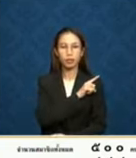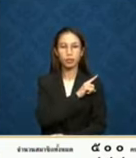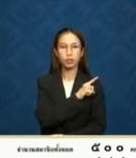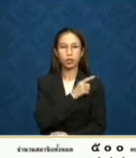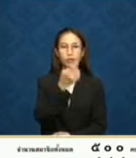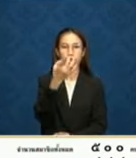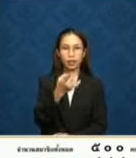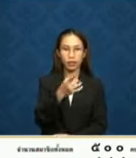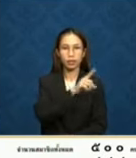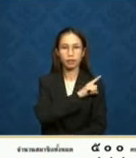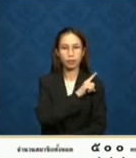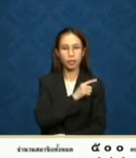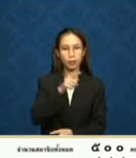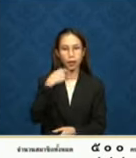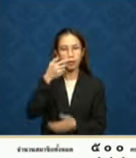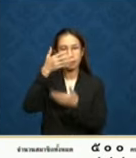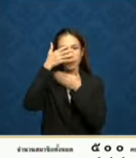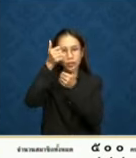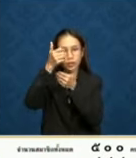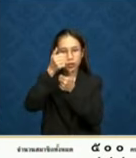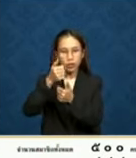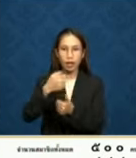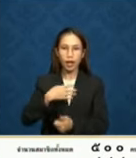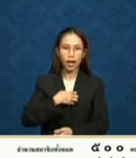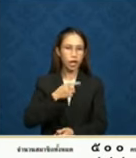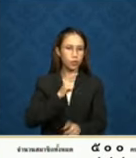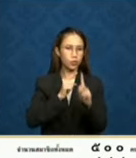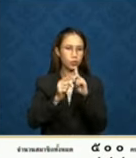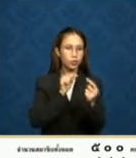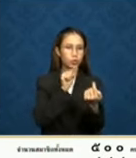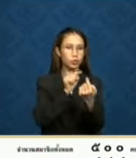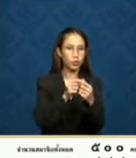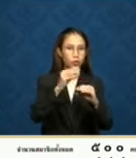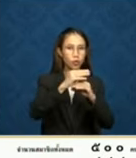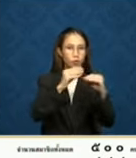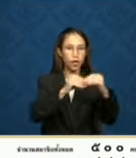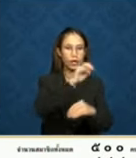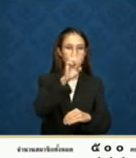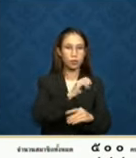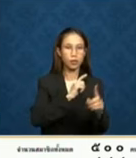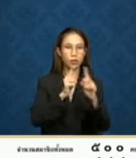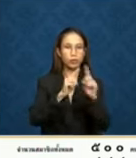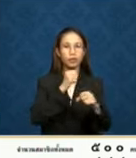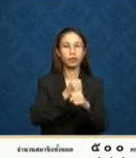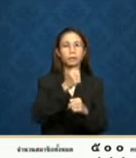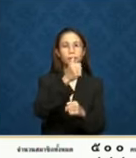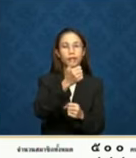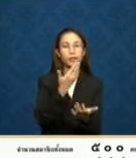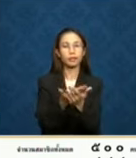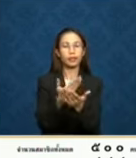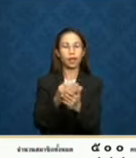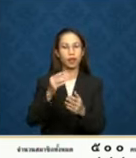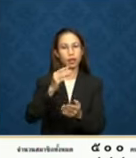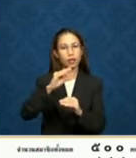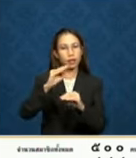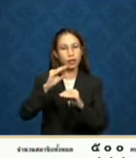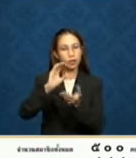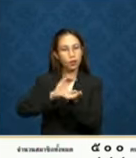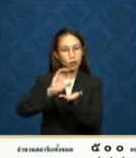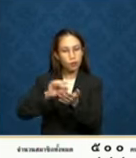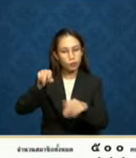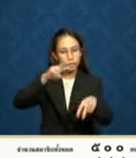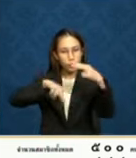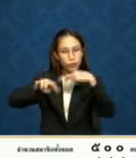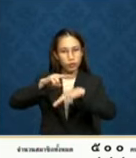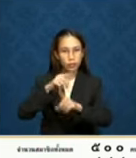นเพ พระชาชนคนไหนสนใต สามารตดต่ผู้รัทชอโครงการนั้นนั้ได้ทางอีเมลครัใช้งบปมาณแบบตัวสอบติดตามประเมือง